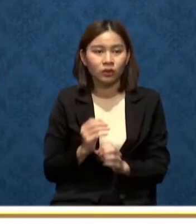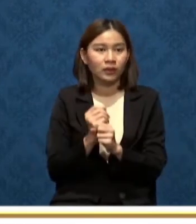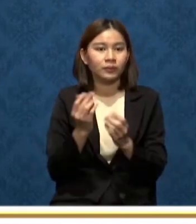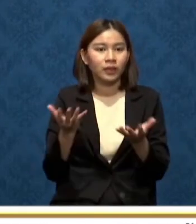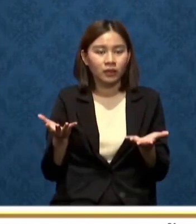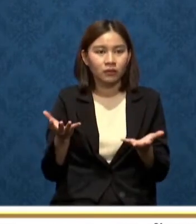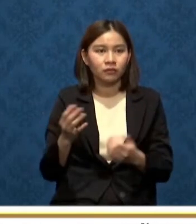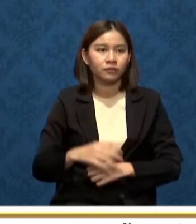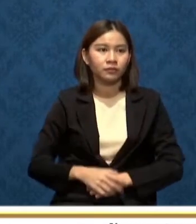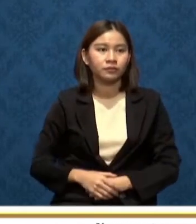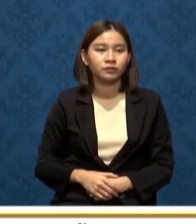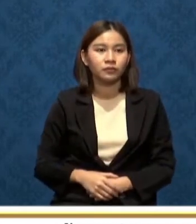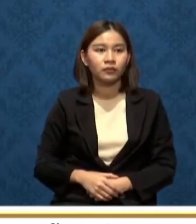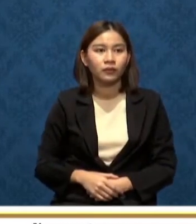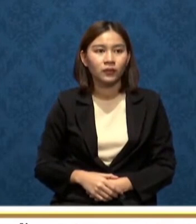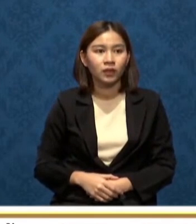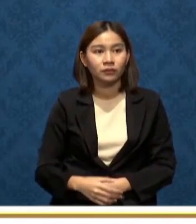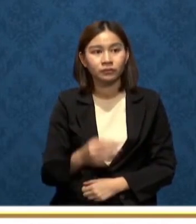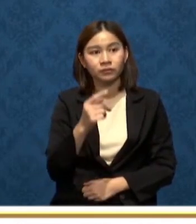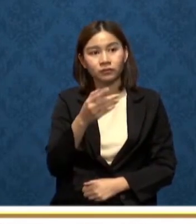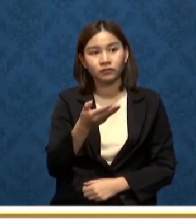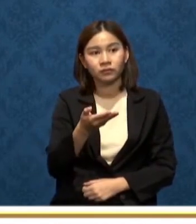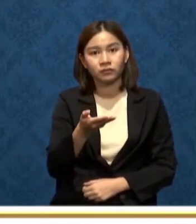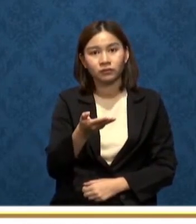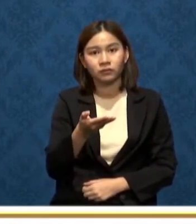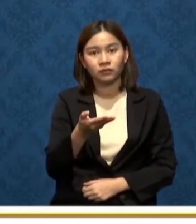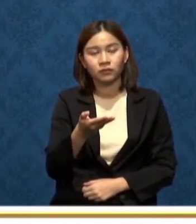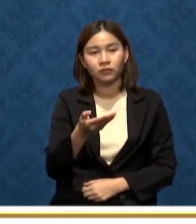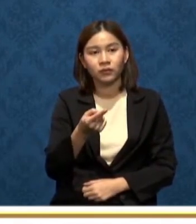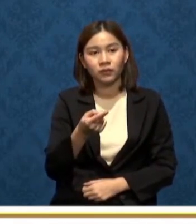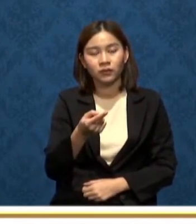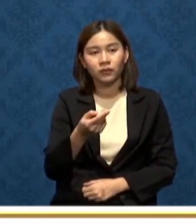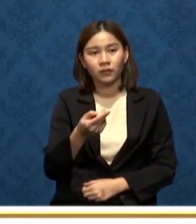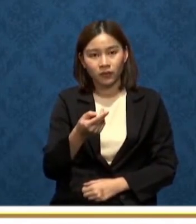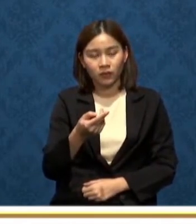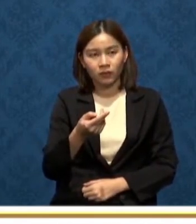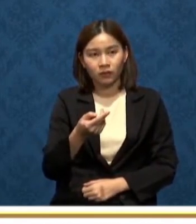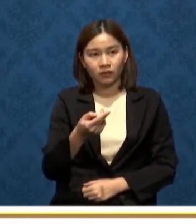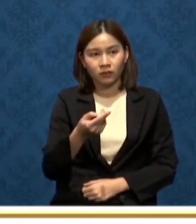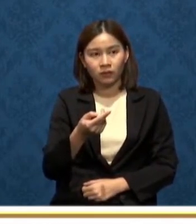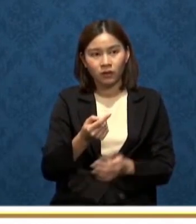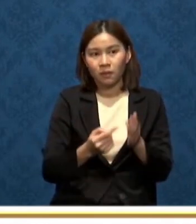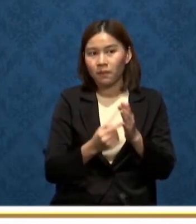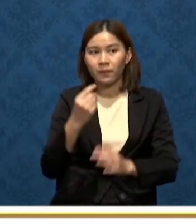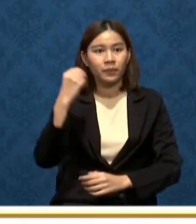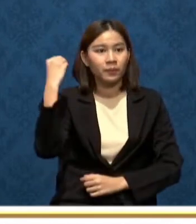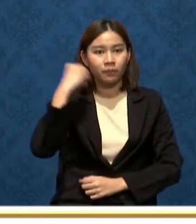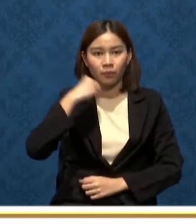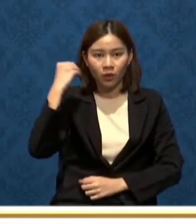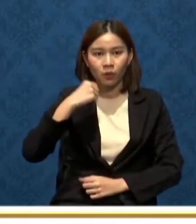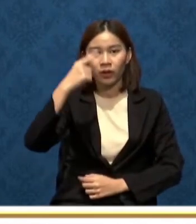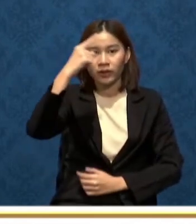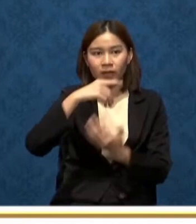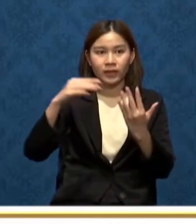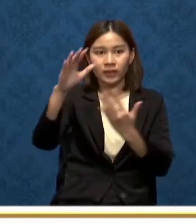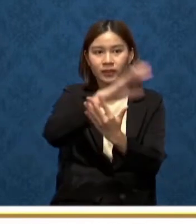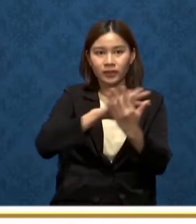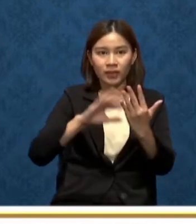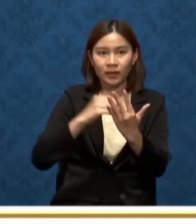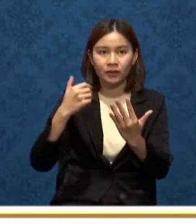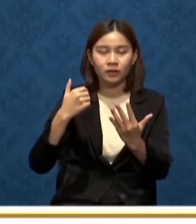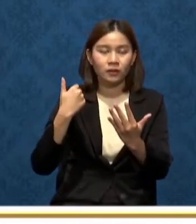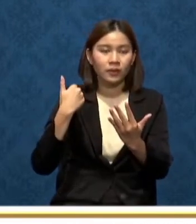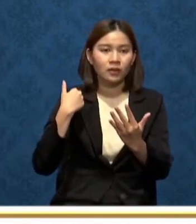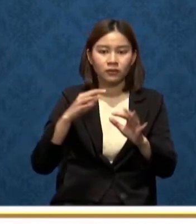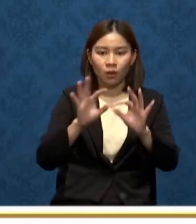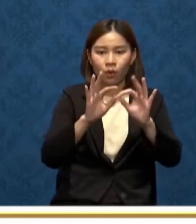nitเราจะเหนว่าการถระเมติฟสิมชนญaman menurt freuangใประเทศไย แต่ไม่พบอยใราย